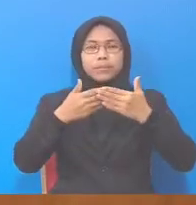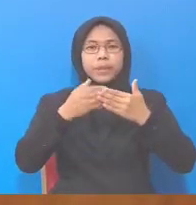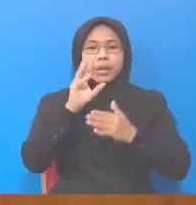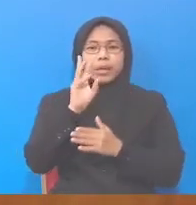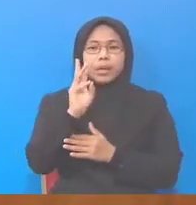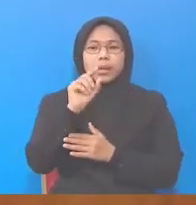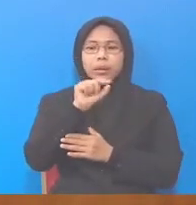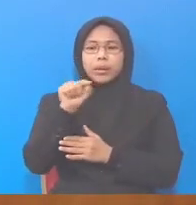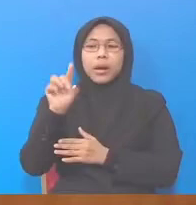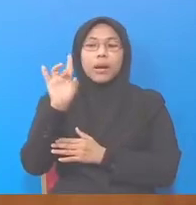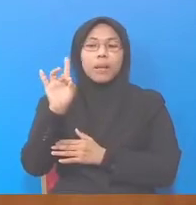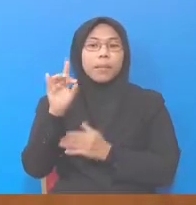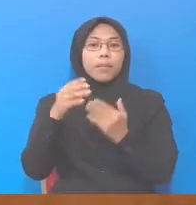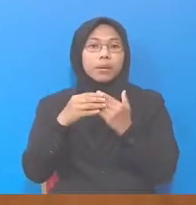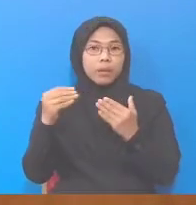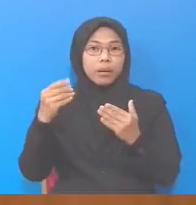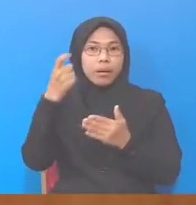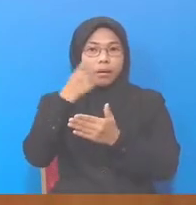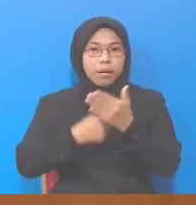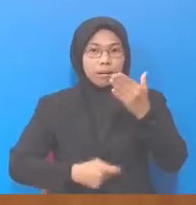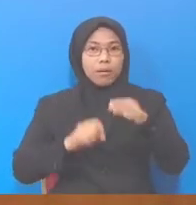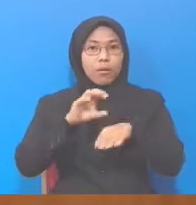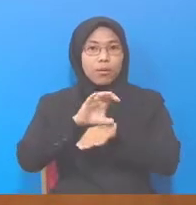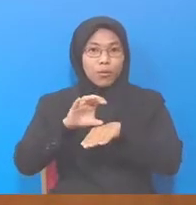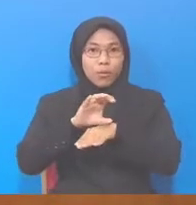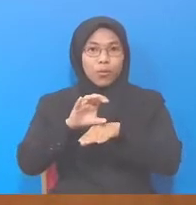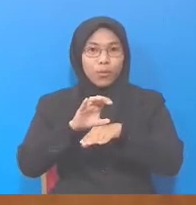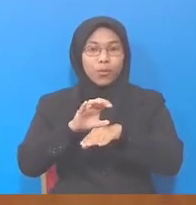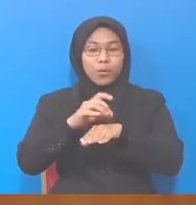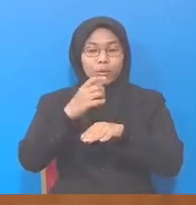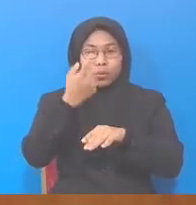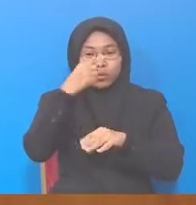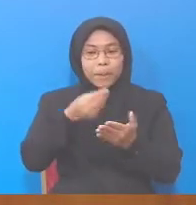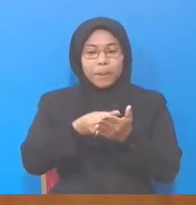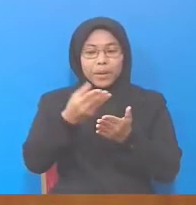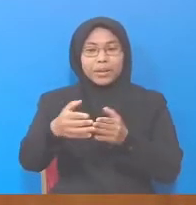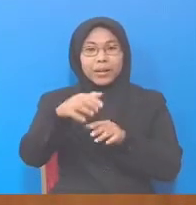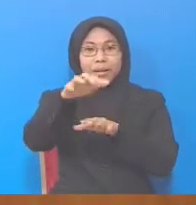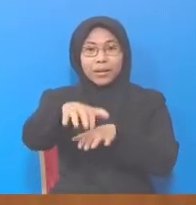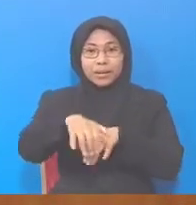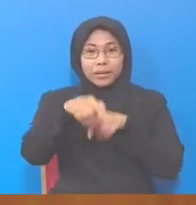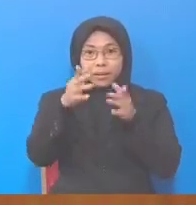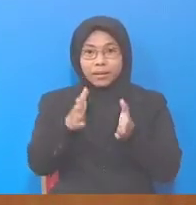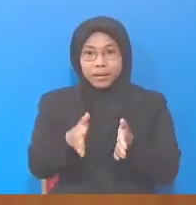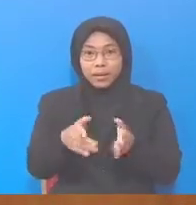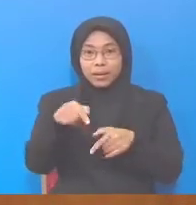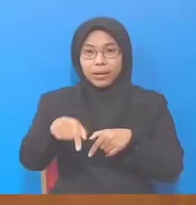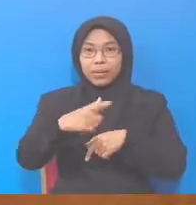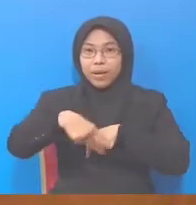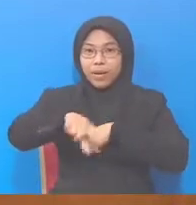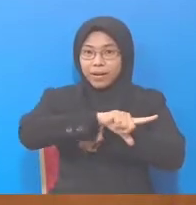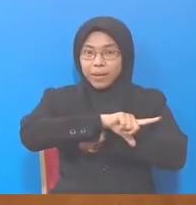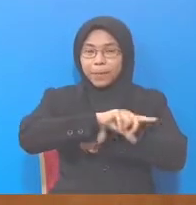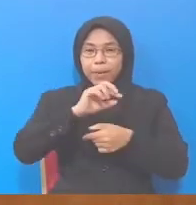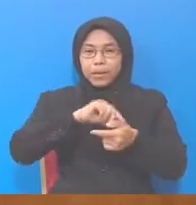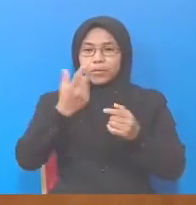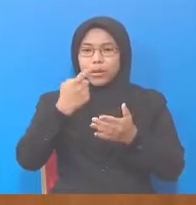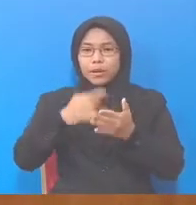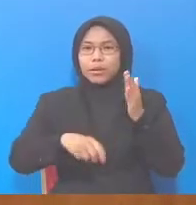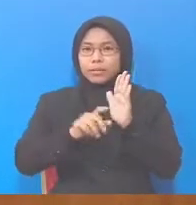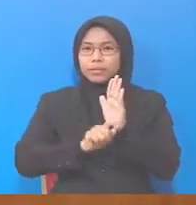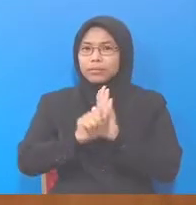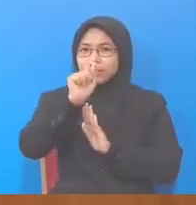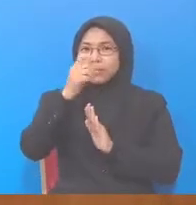ke-6 ke-8 Ringgit harga Koko diperingkat ladang dan ini menunjukkan ada penaikan dan